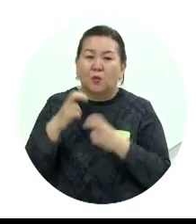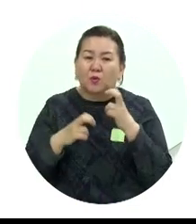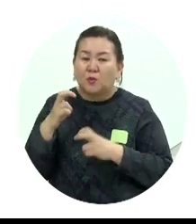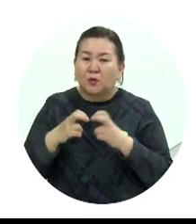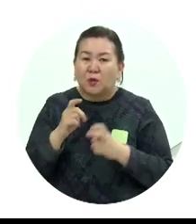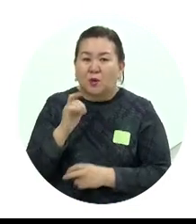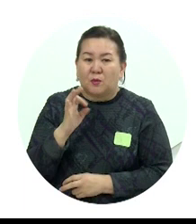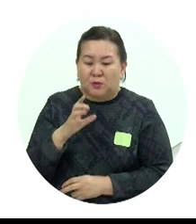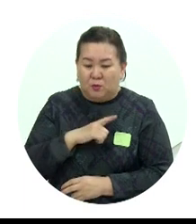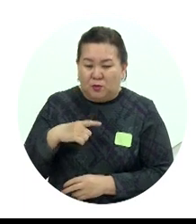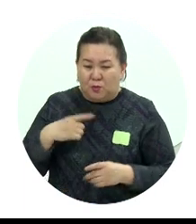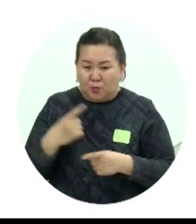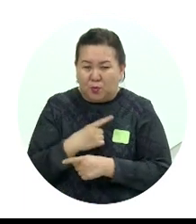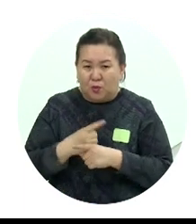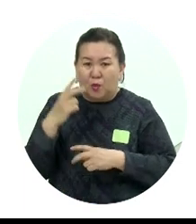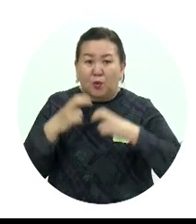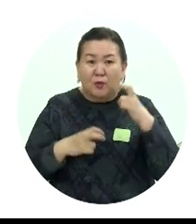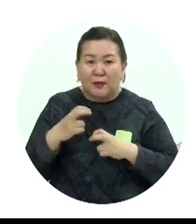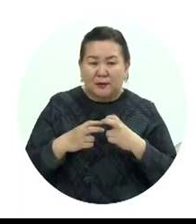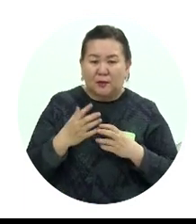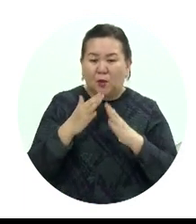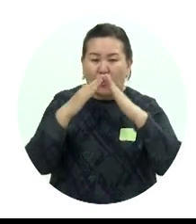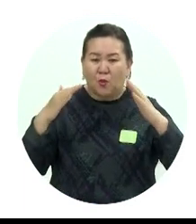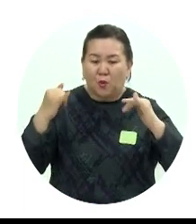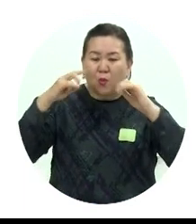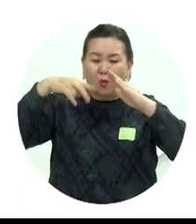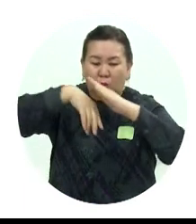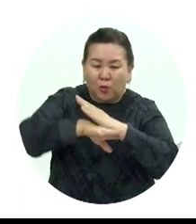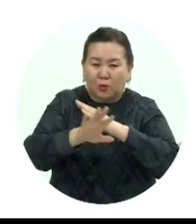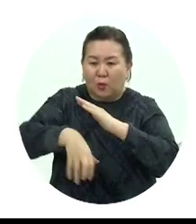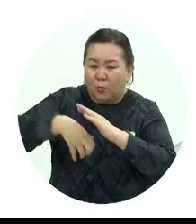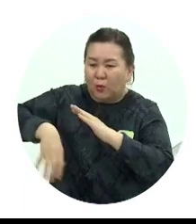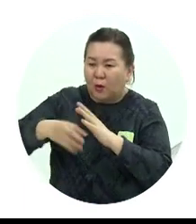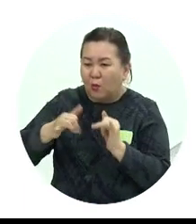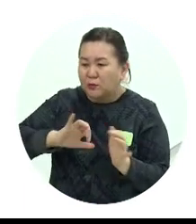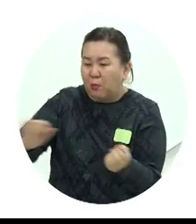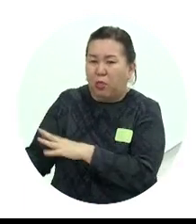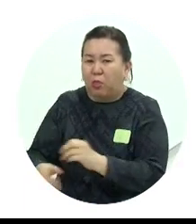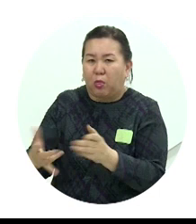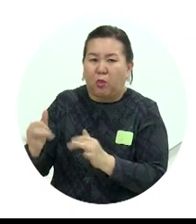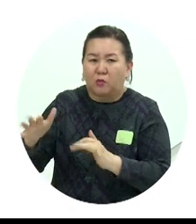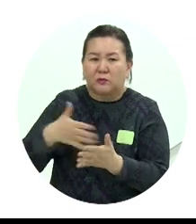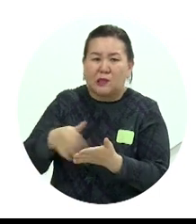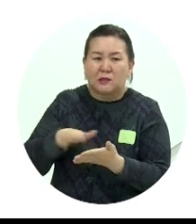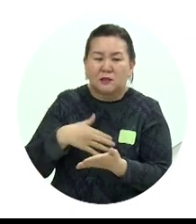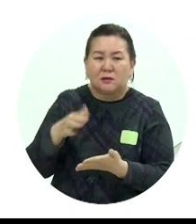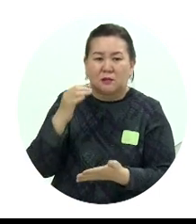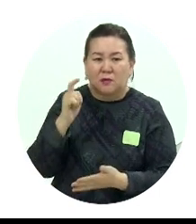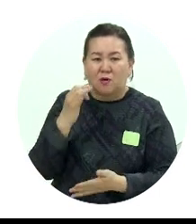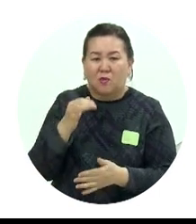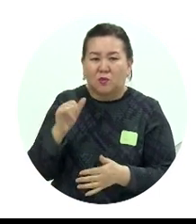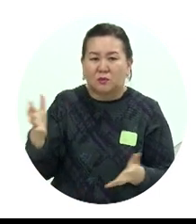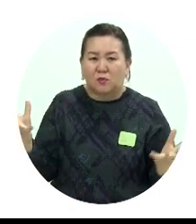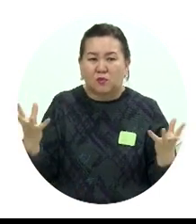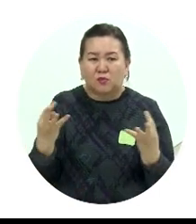гэдэг маань бол одоо хүний буруутай үйл ажиллагаа тийм ээ. За уул уурхай гих мэтлийн эдгээр зүйлүүдээс шалтгаалаад одоо усыг бол